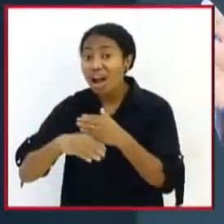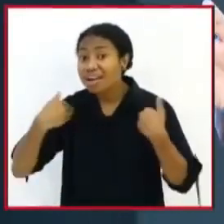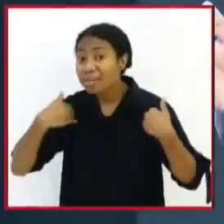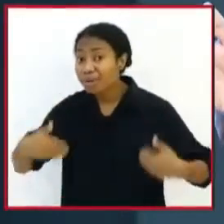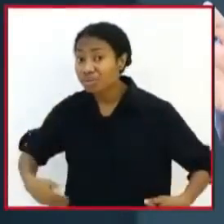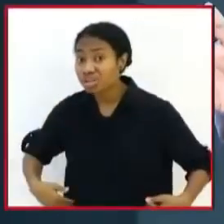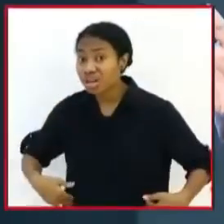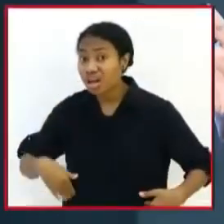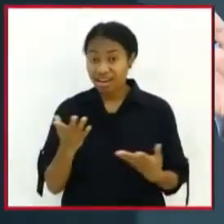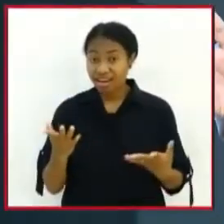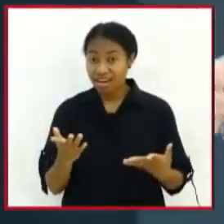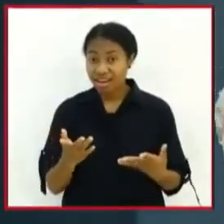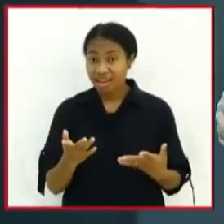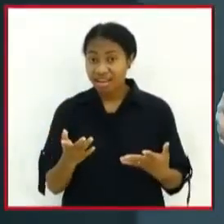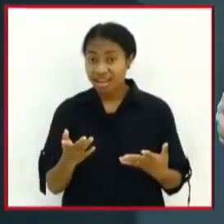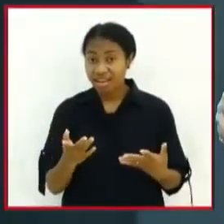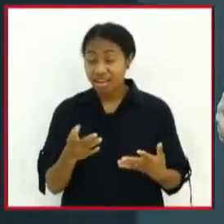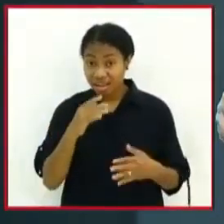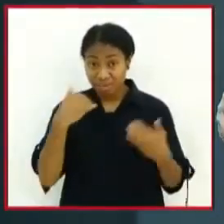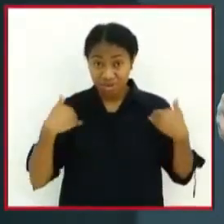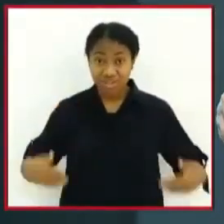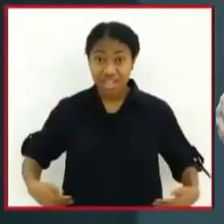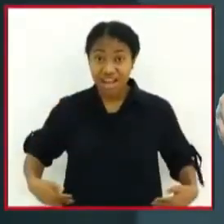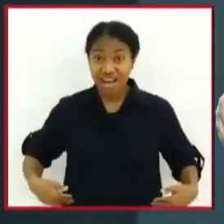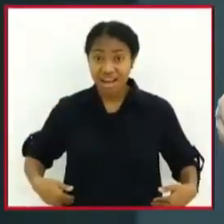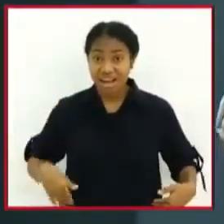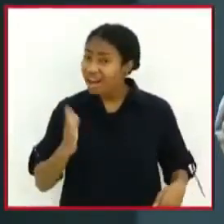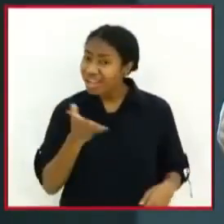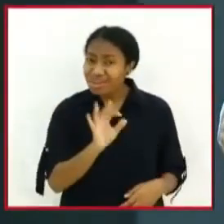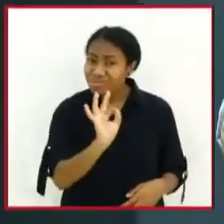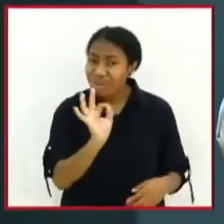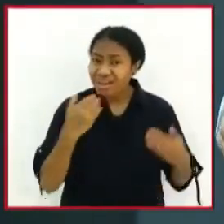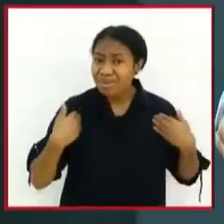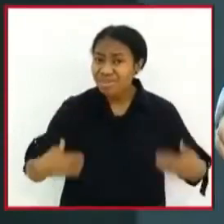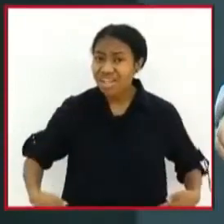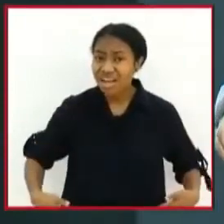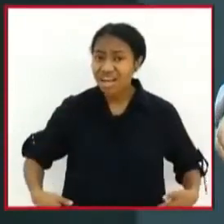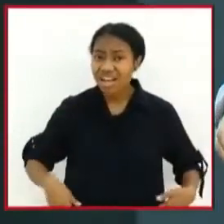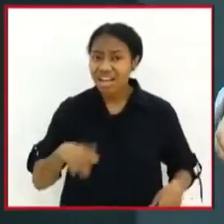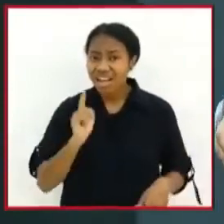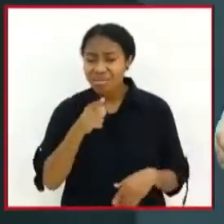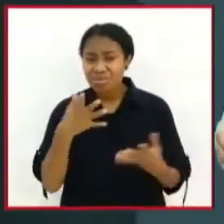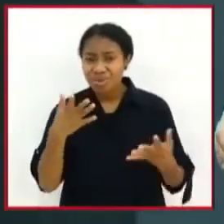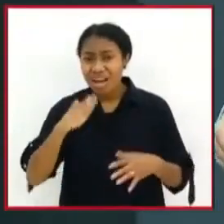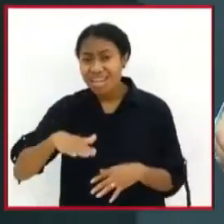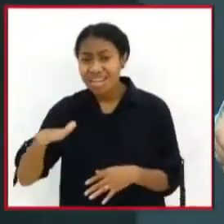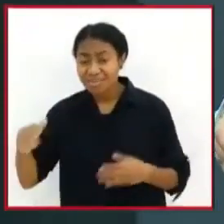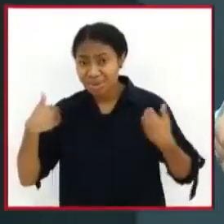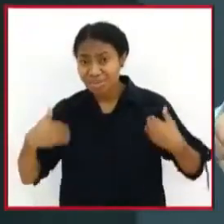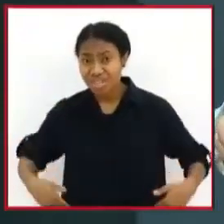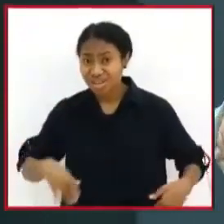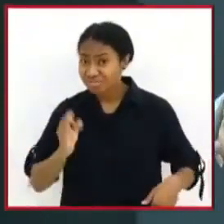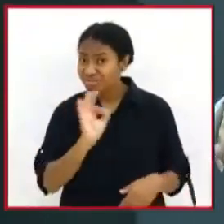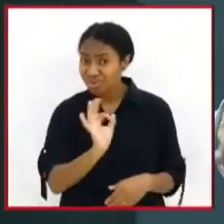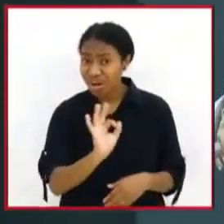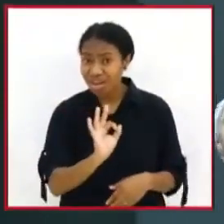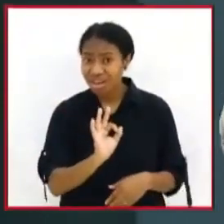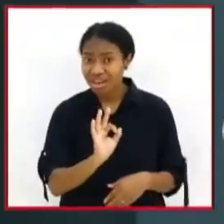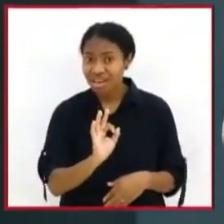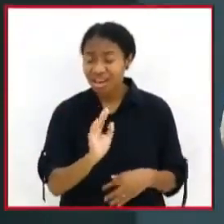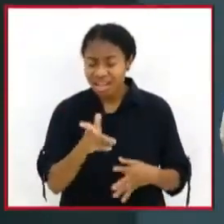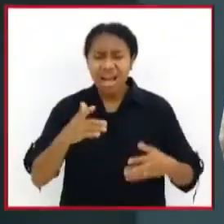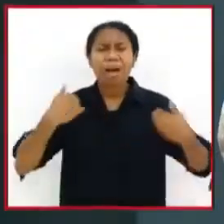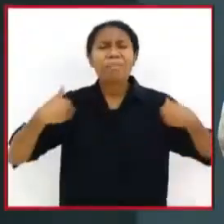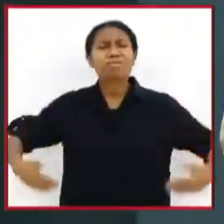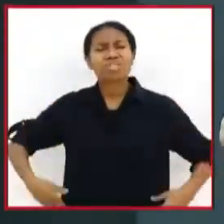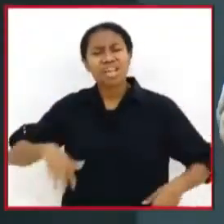atau manusia manusia bukan anak manusia juga bukan manusia manusia Anak